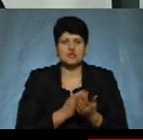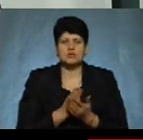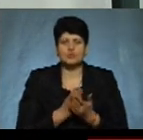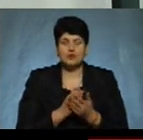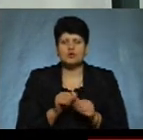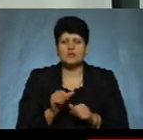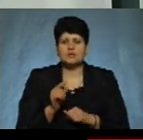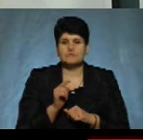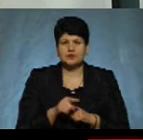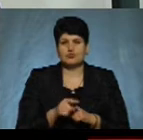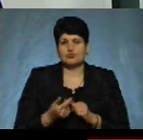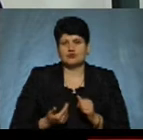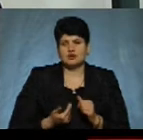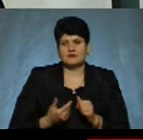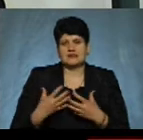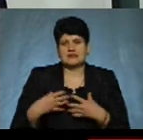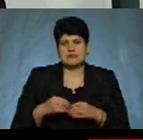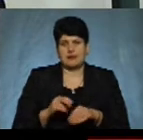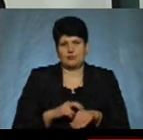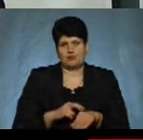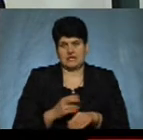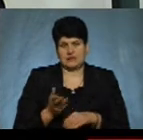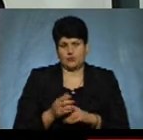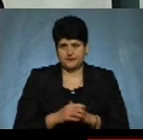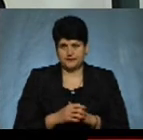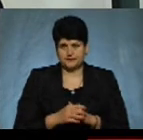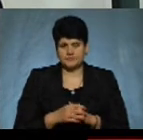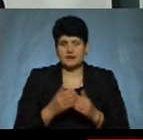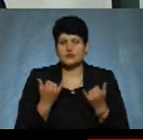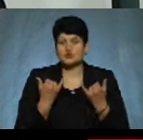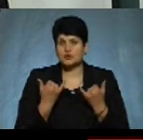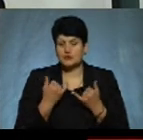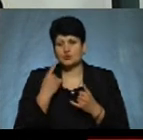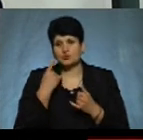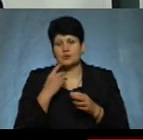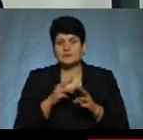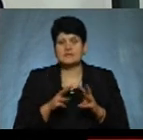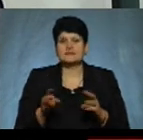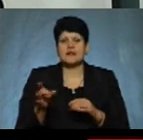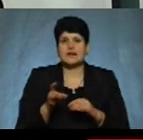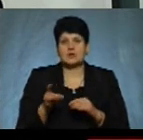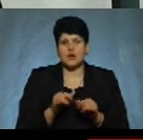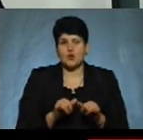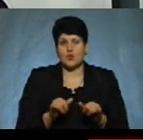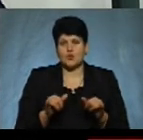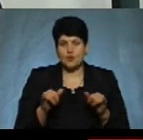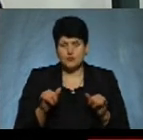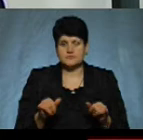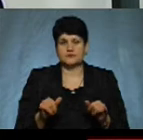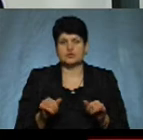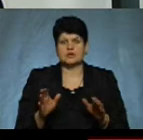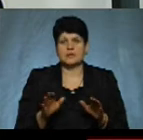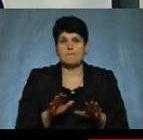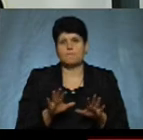цього, можливість навіть проживати сімейному лікарю. І сьогодні позиція Міністерства регіонального розвитку і, як я вже сказав,